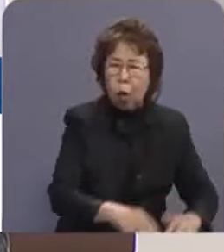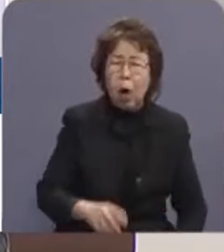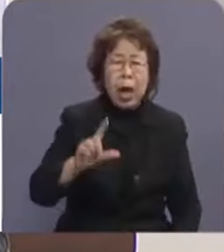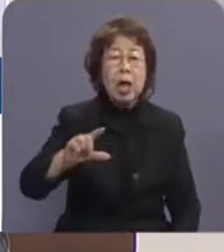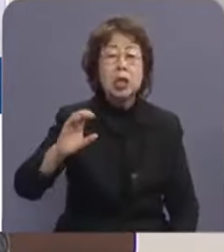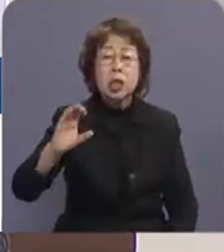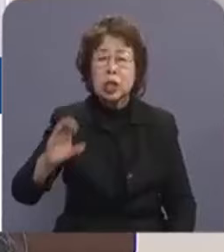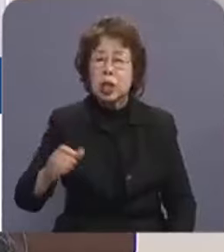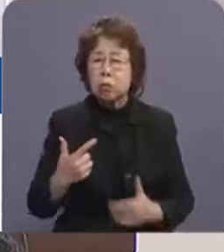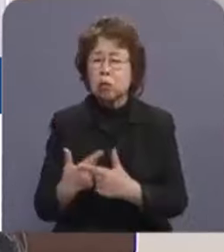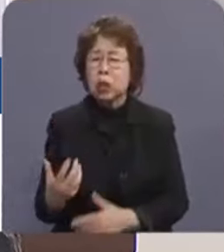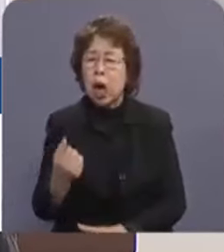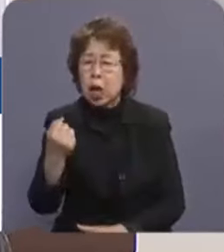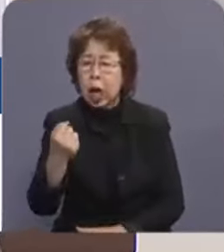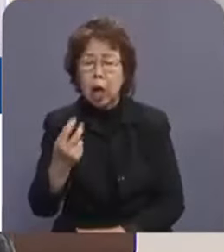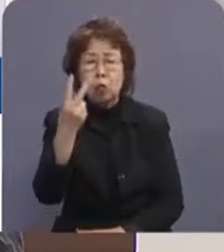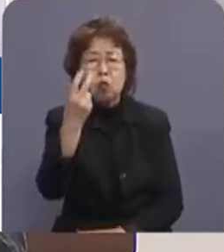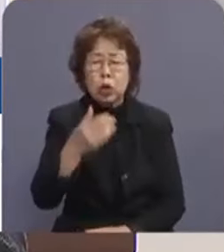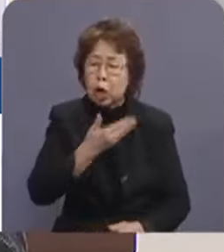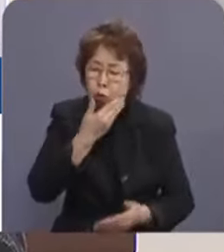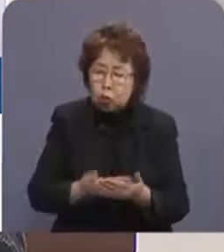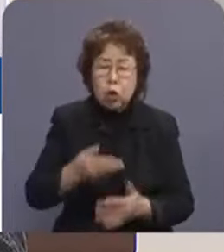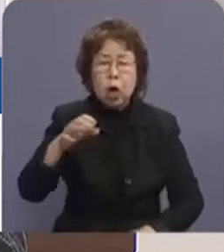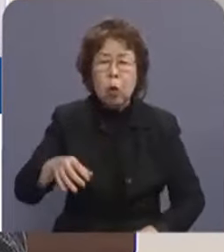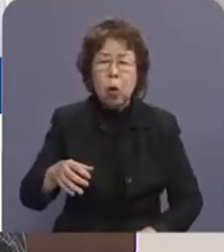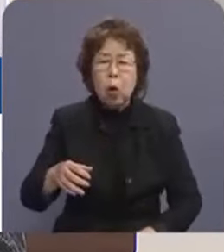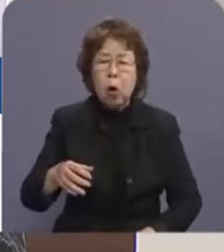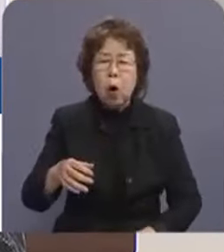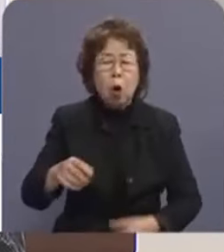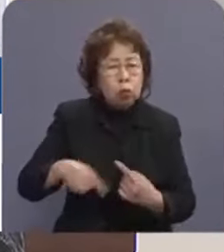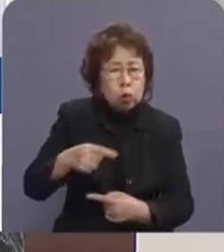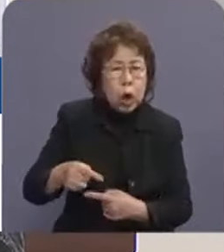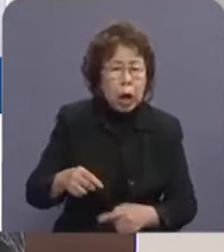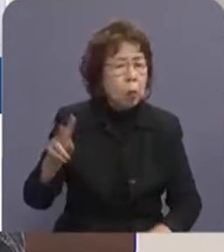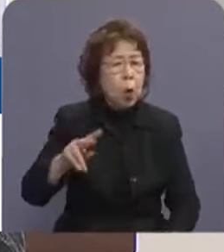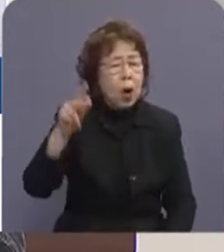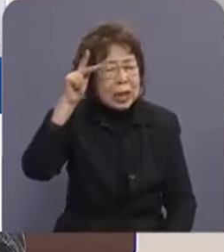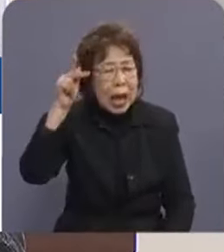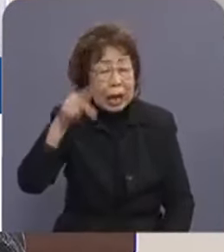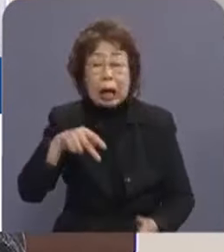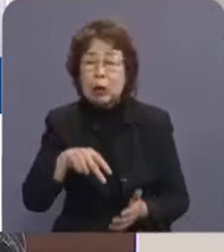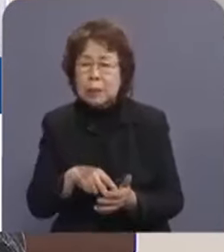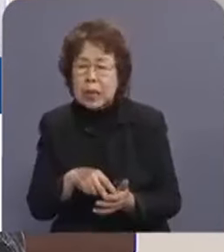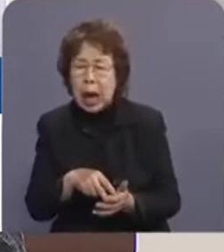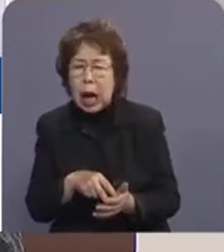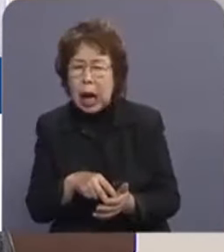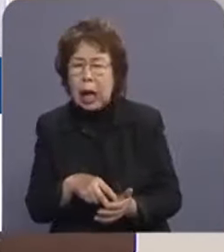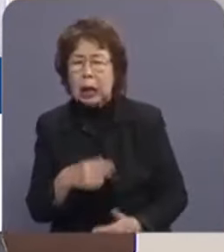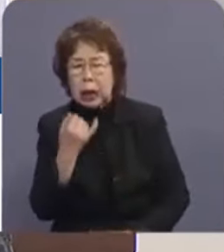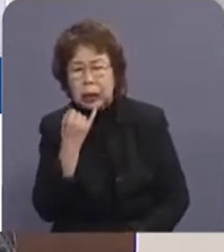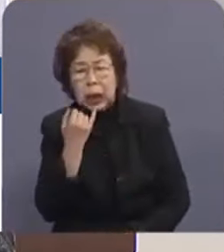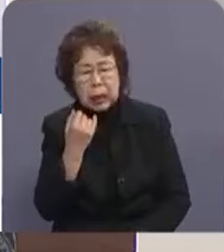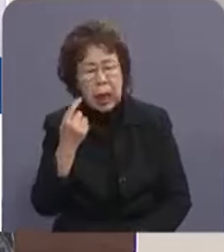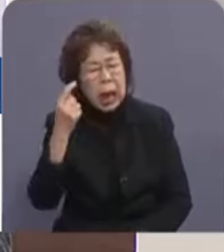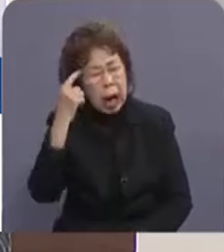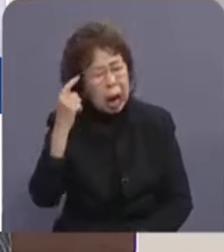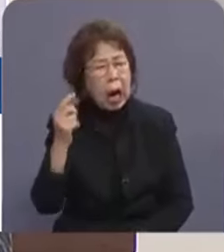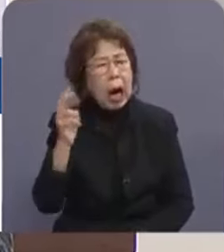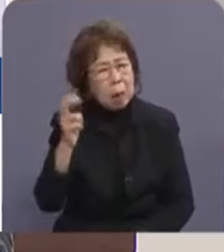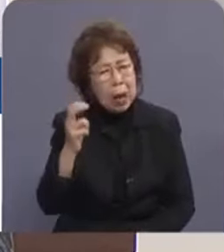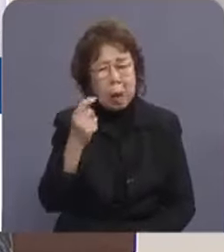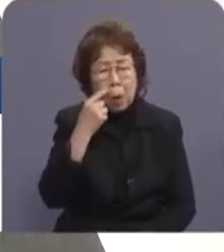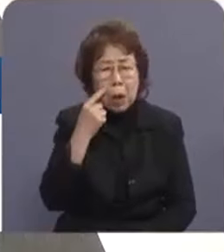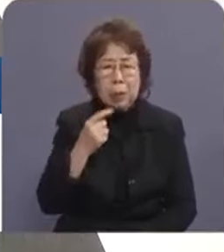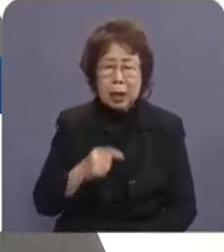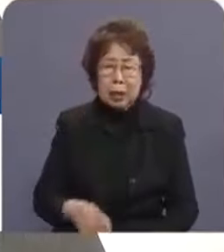부산을 기반으로 두 개의 업으로 운영을 하는게 대한항공 입장에서도 나 괜찮다고 봐진다 검토해